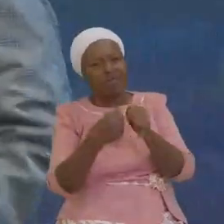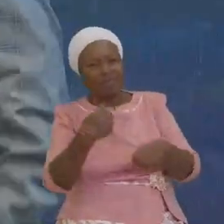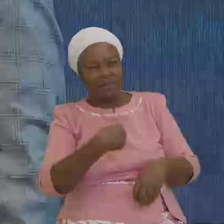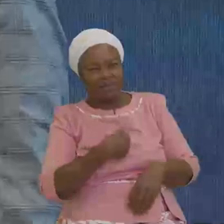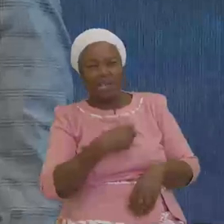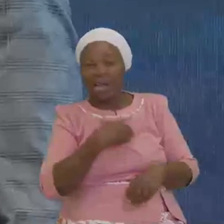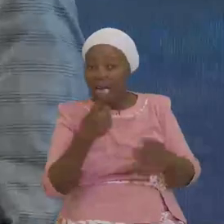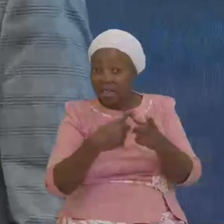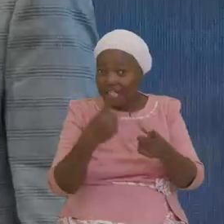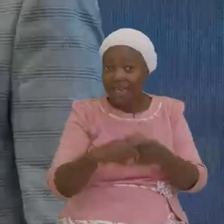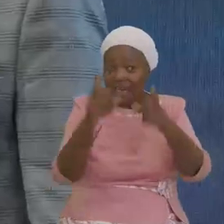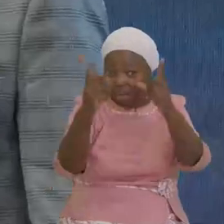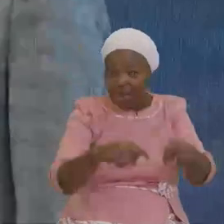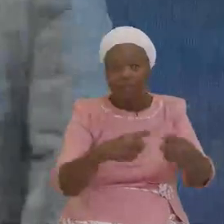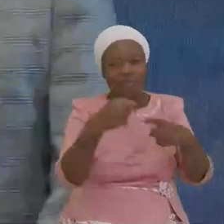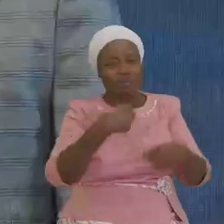Fais un accord avec moi.